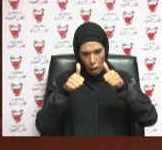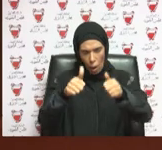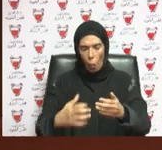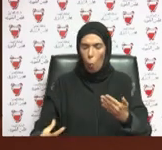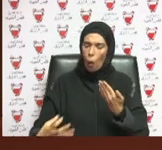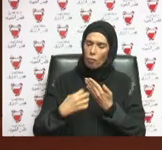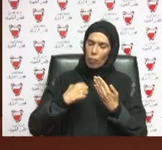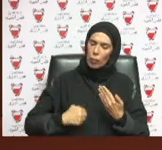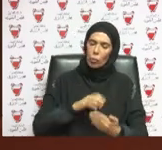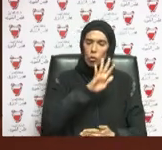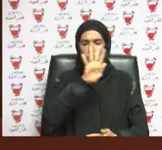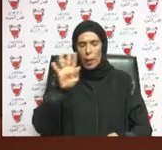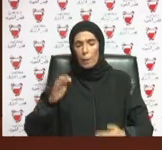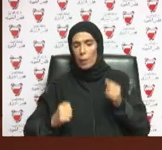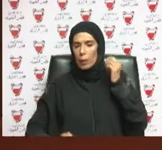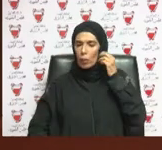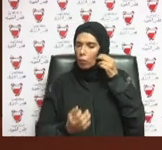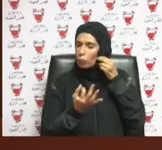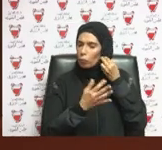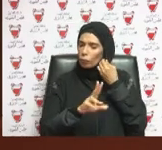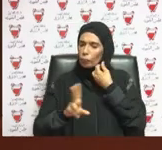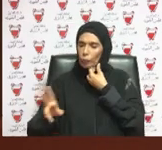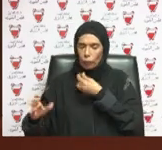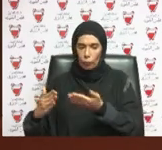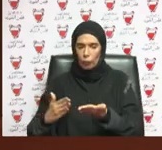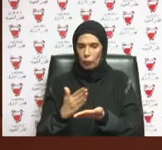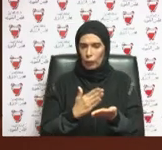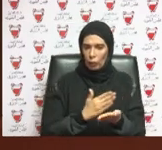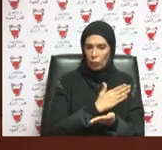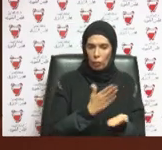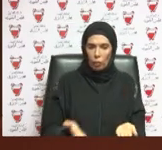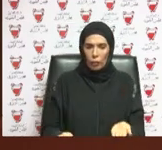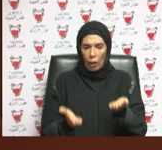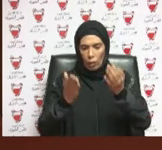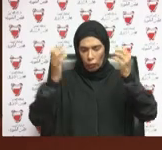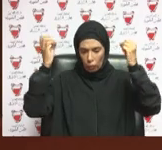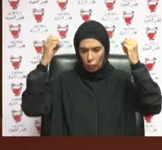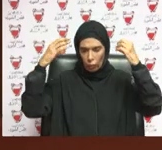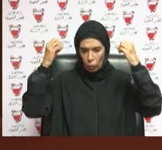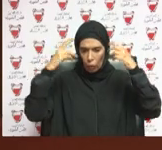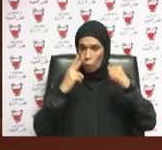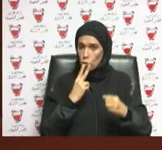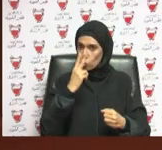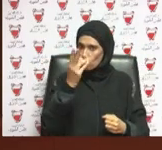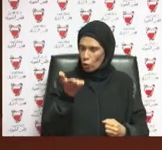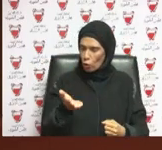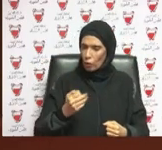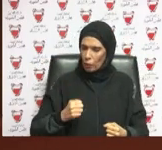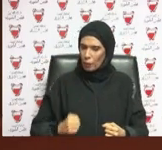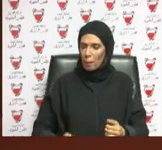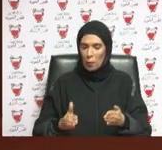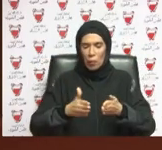لوطنه وشعبه في جميع المجالات. هذه النهضة المباركة التي نشهدها هي